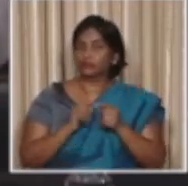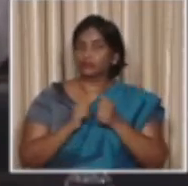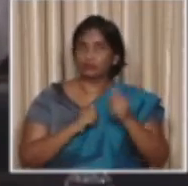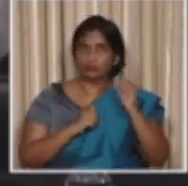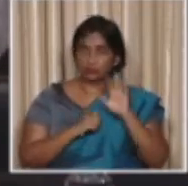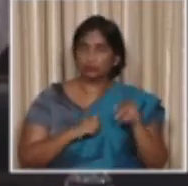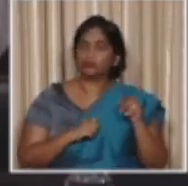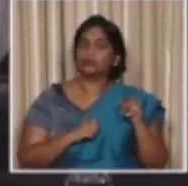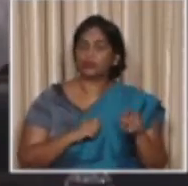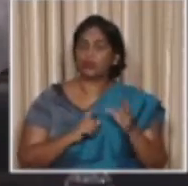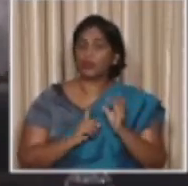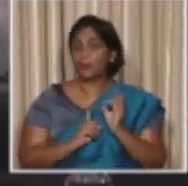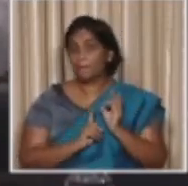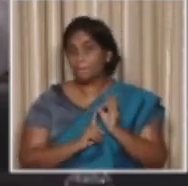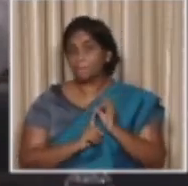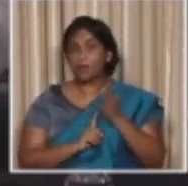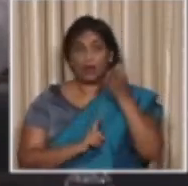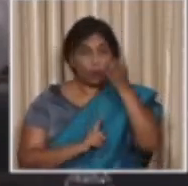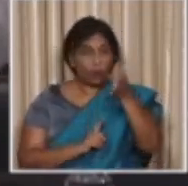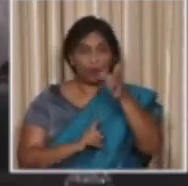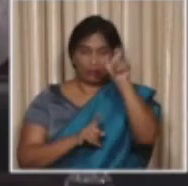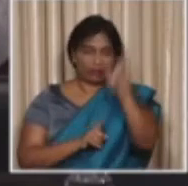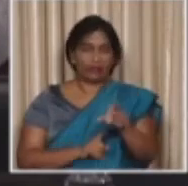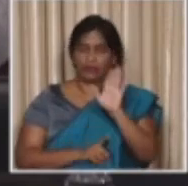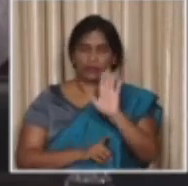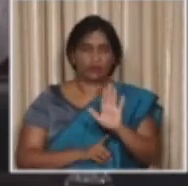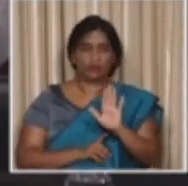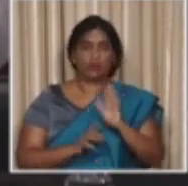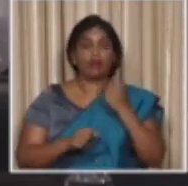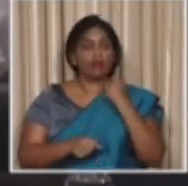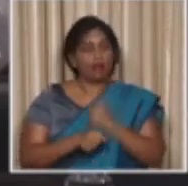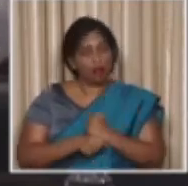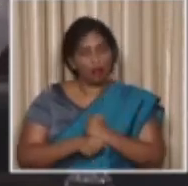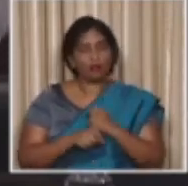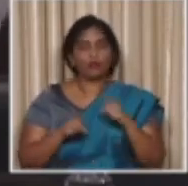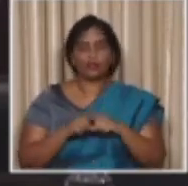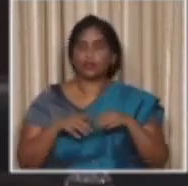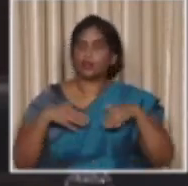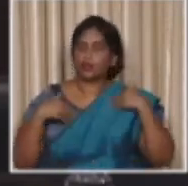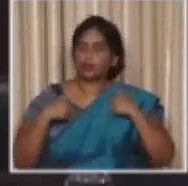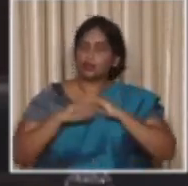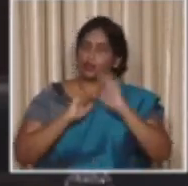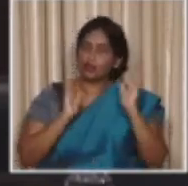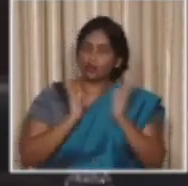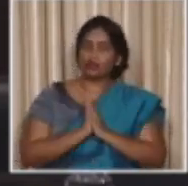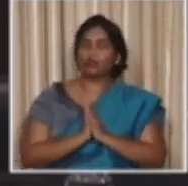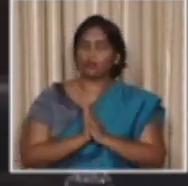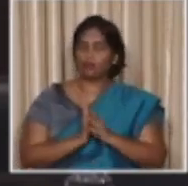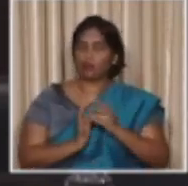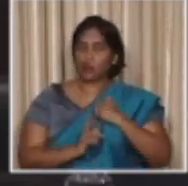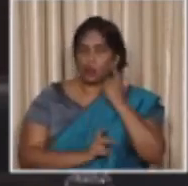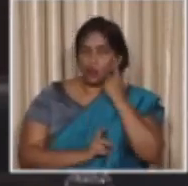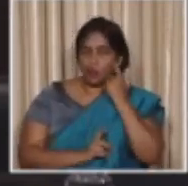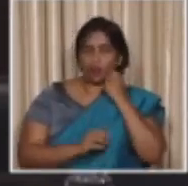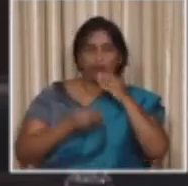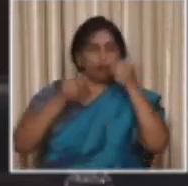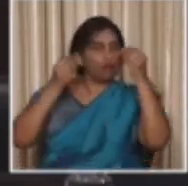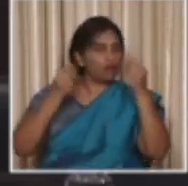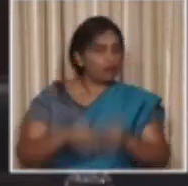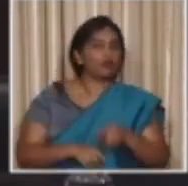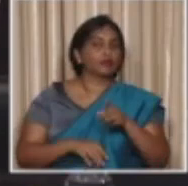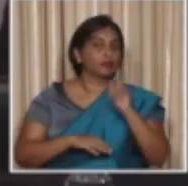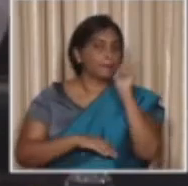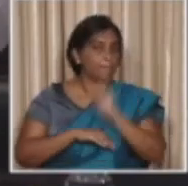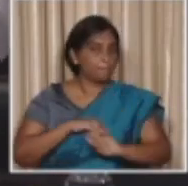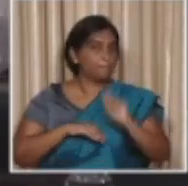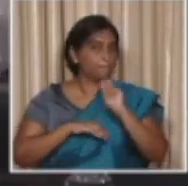තින්නේ පුද්ගලික ඔබතුමා හින්දම නෙමෙයි. ආණ්ඩුවක් විදියට මේ සෞඛ්‍ය පද්ධතිය හිතාමතා දැනුවත් කණවට්ටන්න